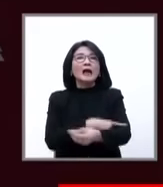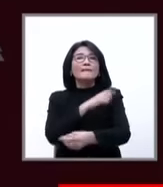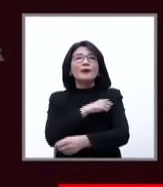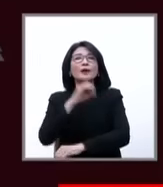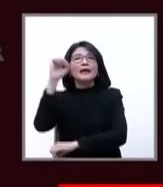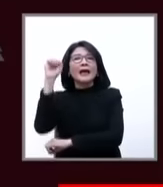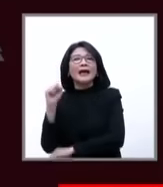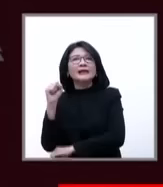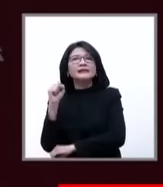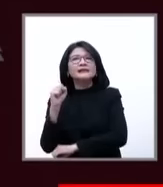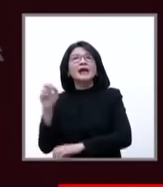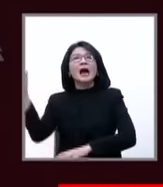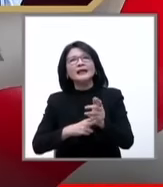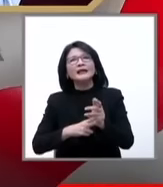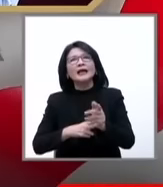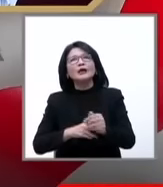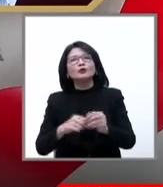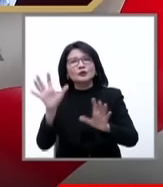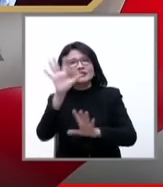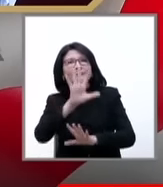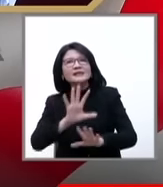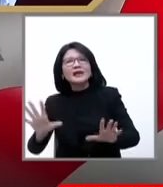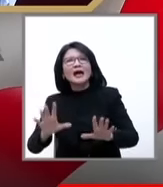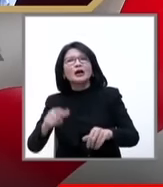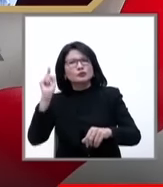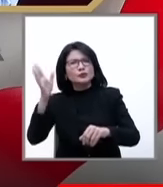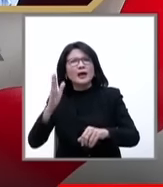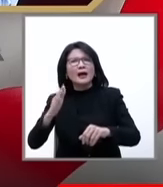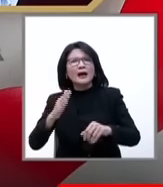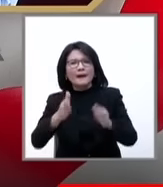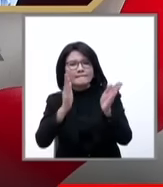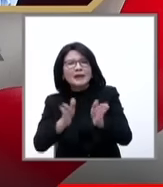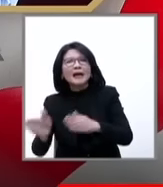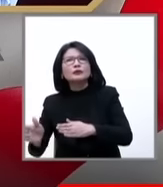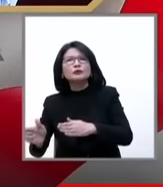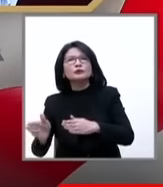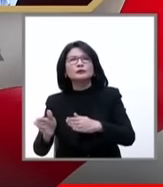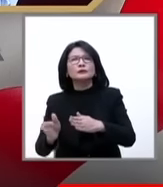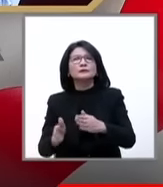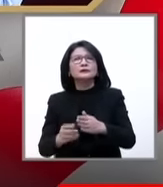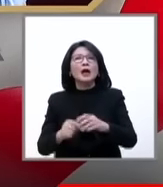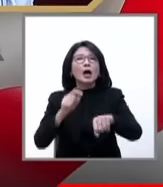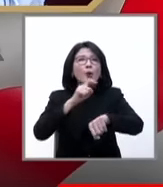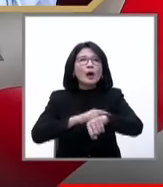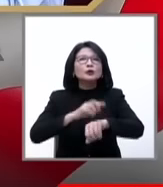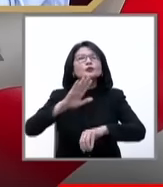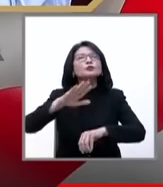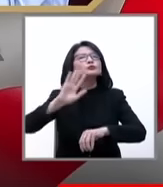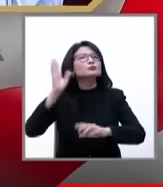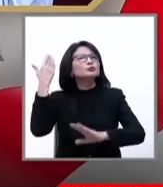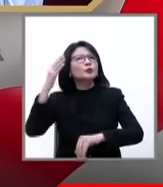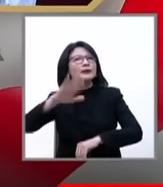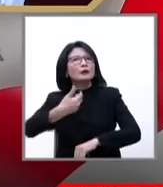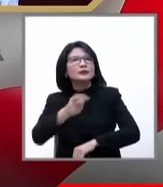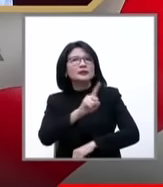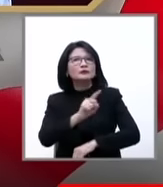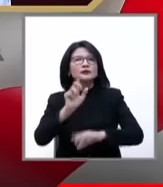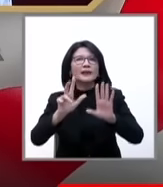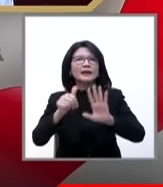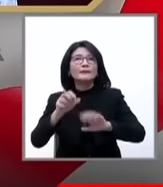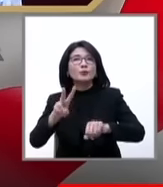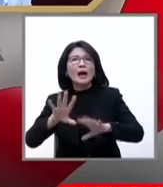calutak itu sebenarnya. Kenapa? Karena suatu calutak itu sikap tidak santun seorang anak muda kepada senior. Nah, jadi menurut saya